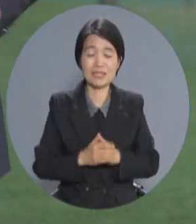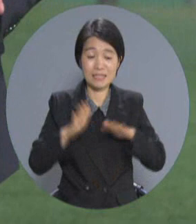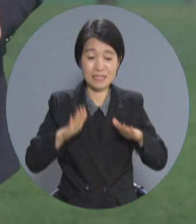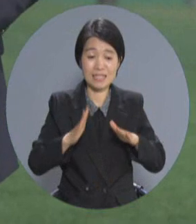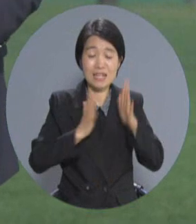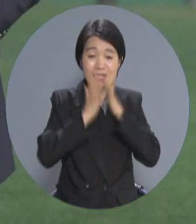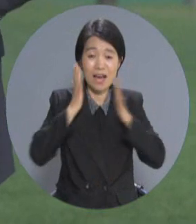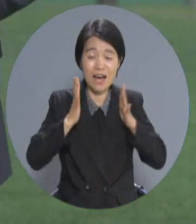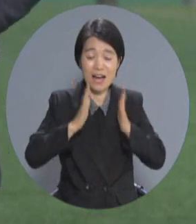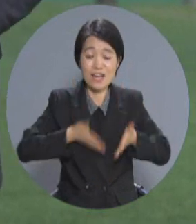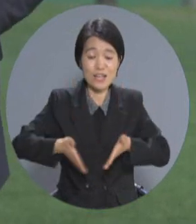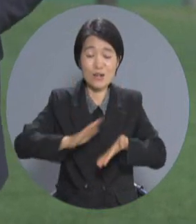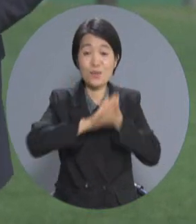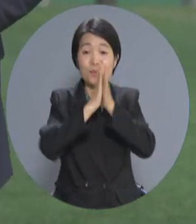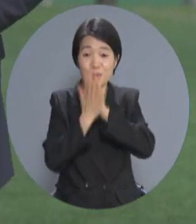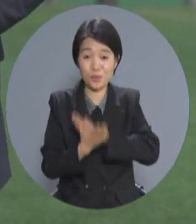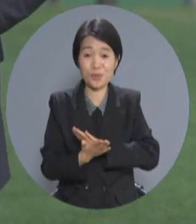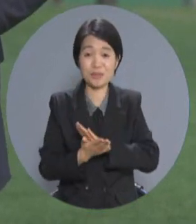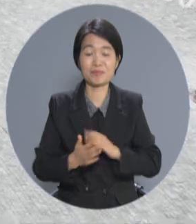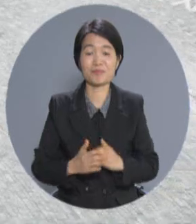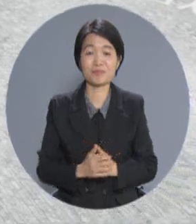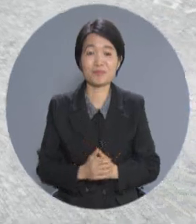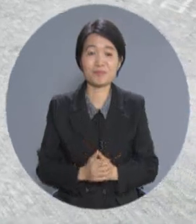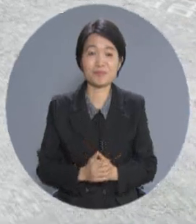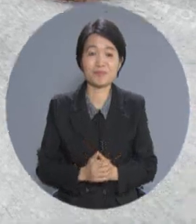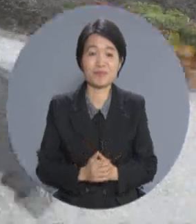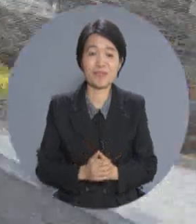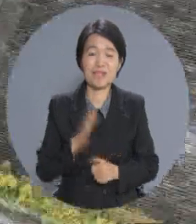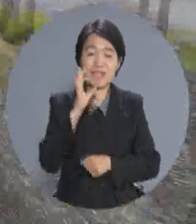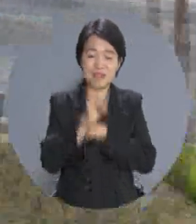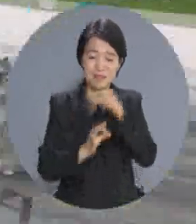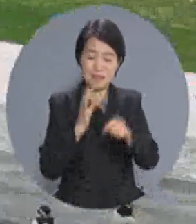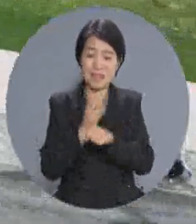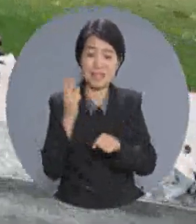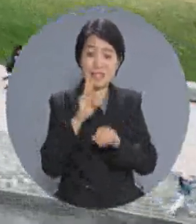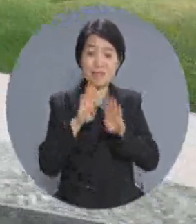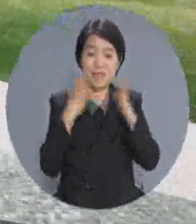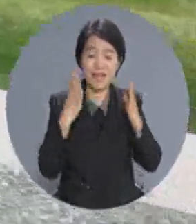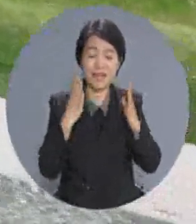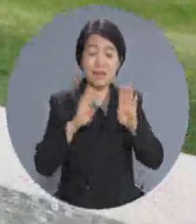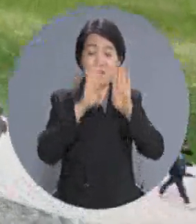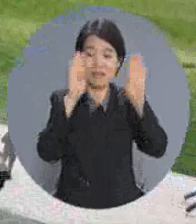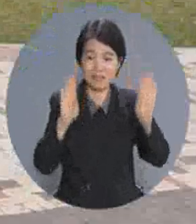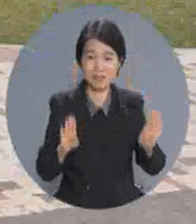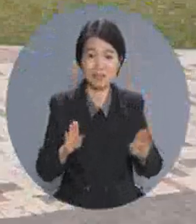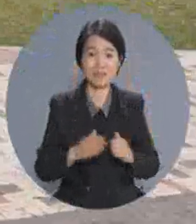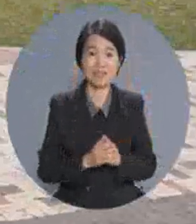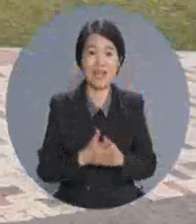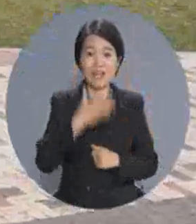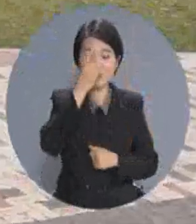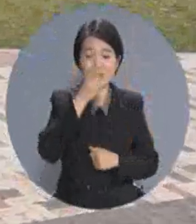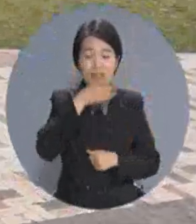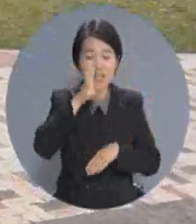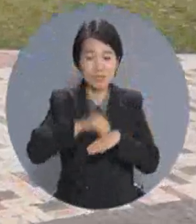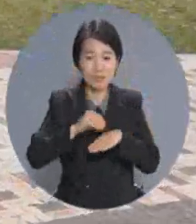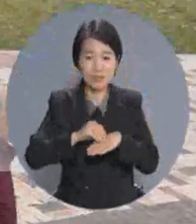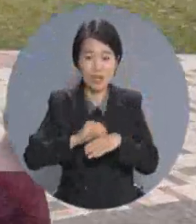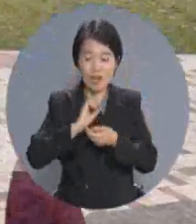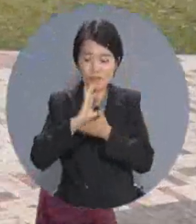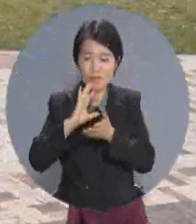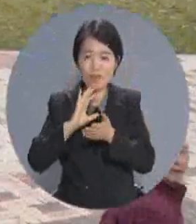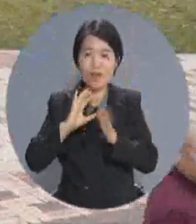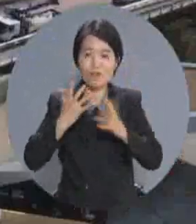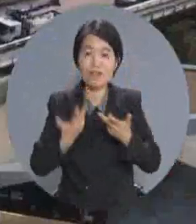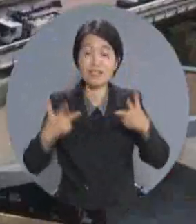지금은 초록빛 길로 재탄생했습니다. 10년 만에 찾아온 정원 박람회. 순천만 습지와